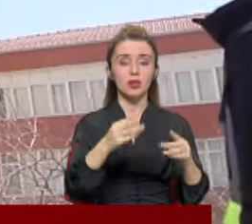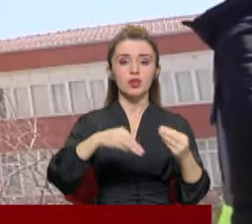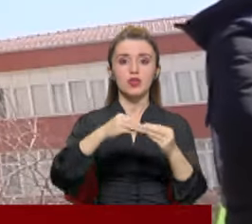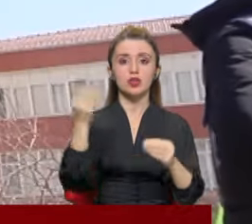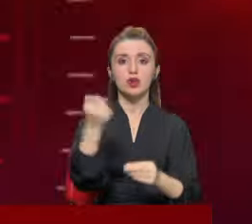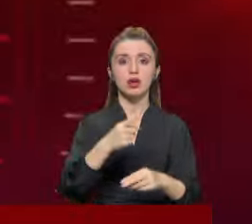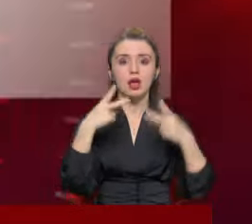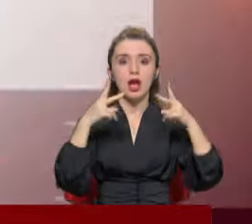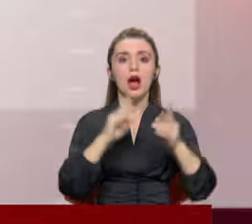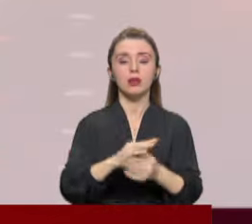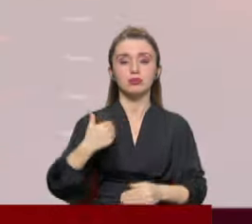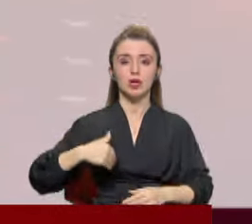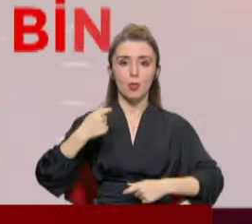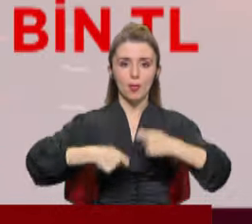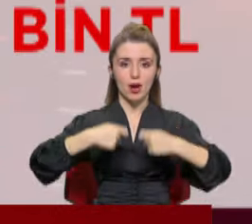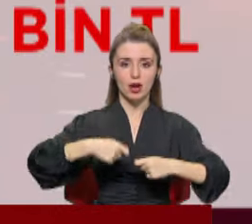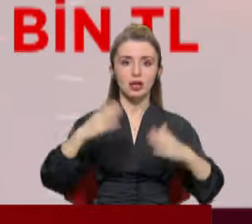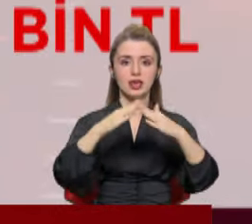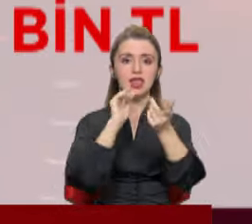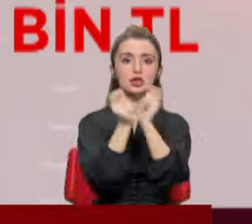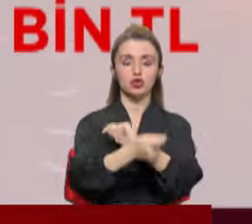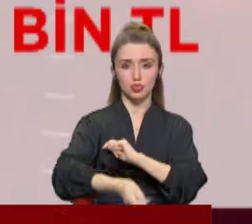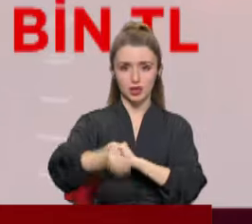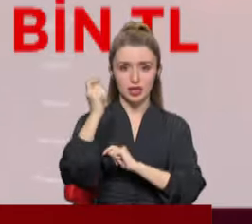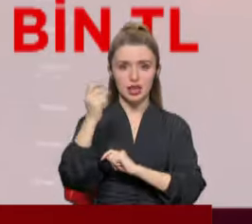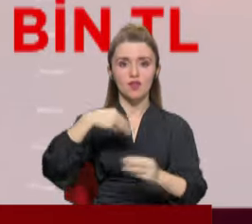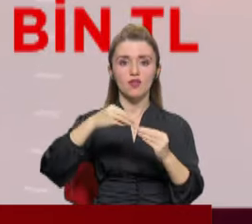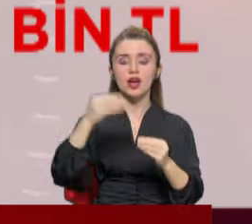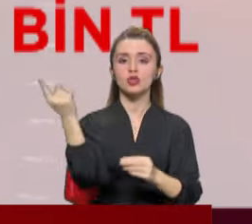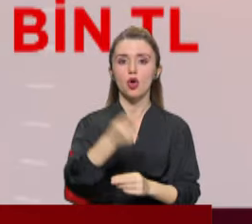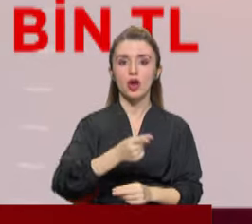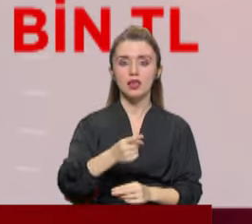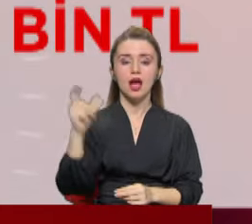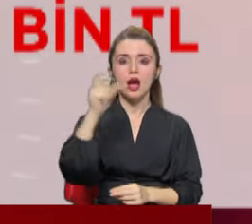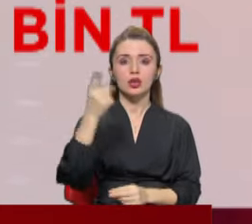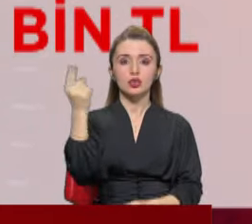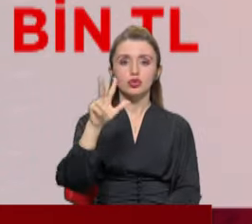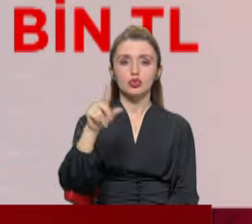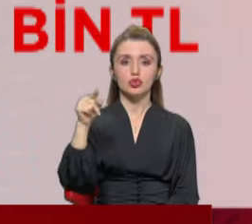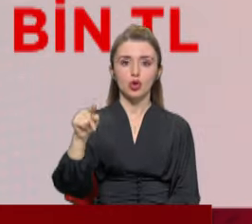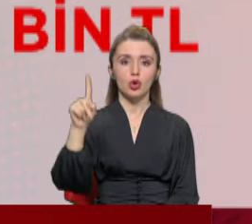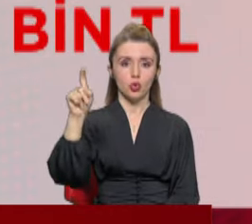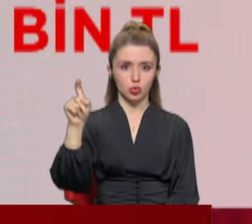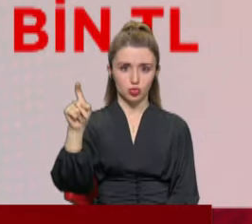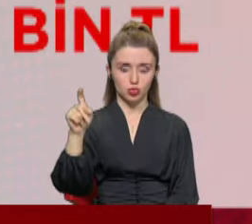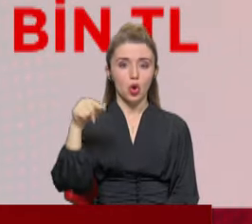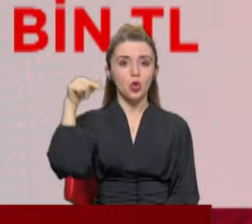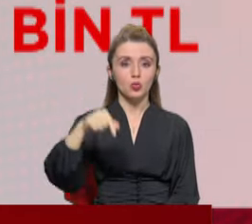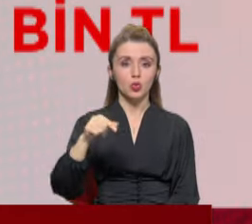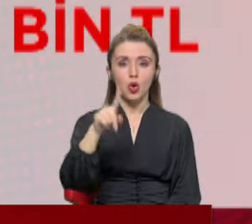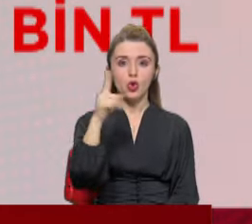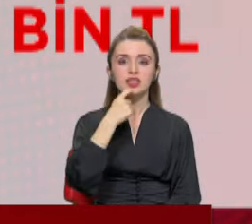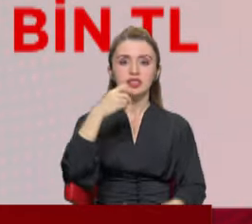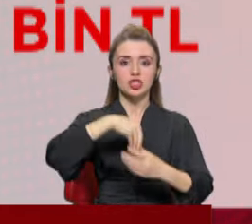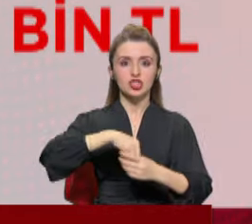oranı açıklanmadı. Kamu bankalarının mevcut kentsel dönüşüm kredisinin faiz oranı aylık %3,19. Bu 10